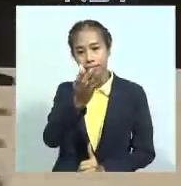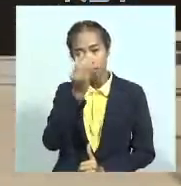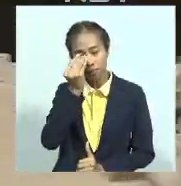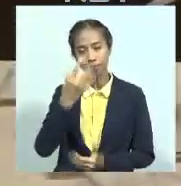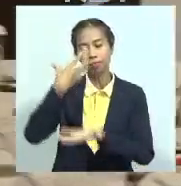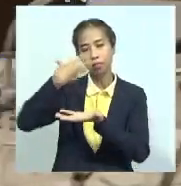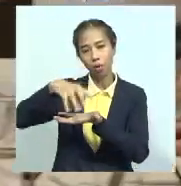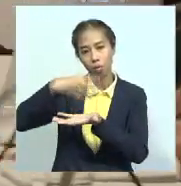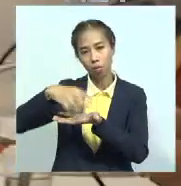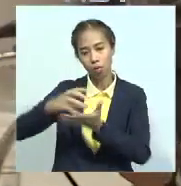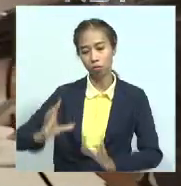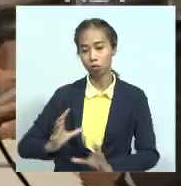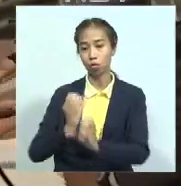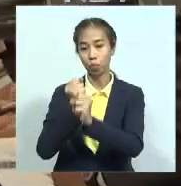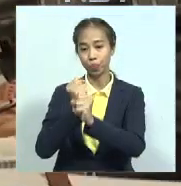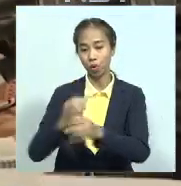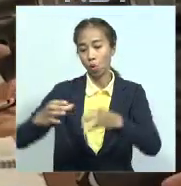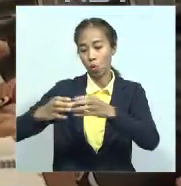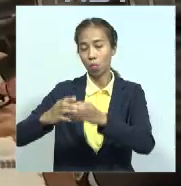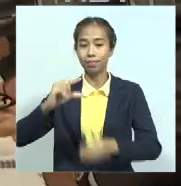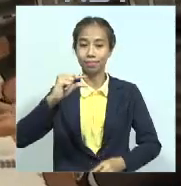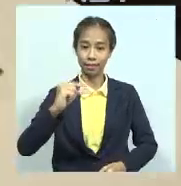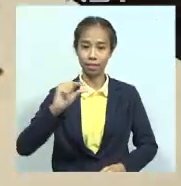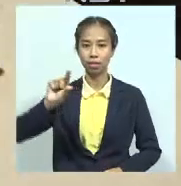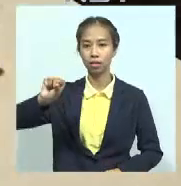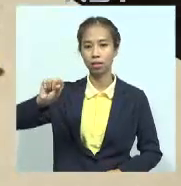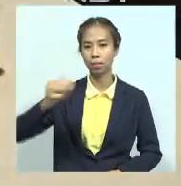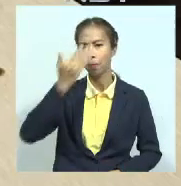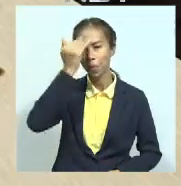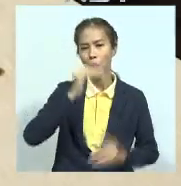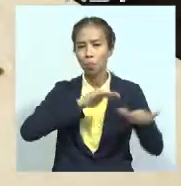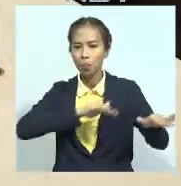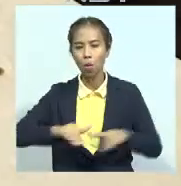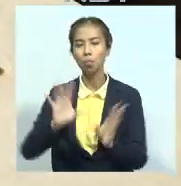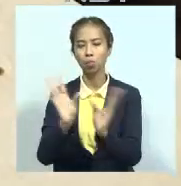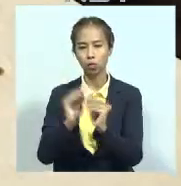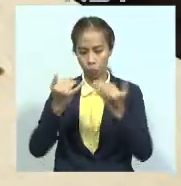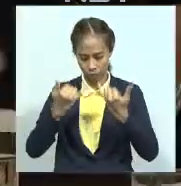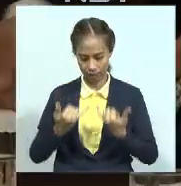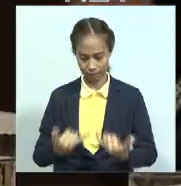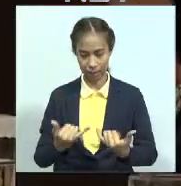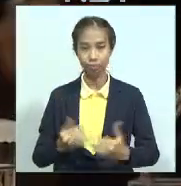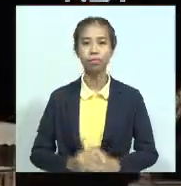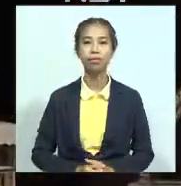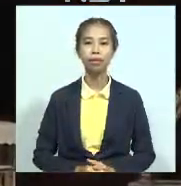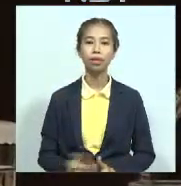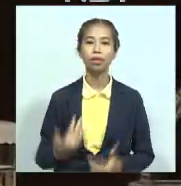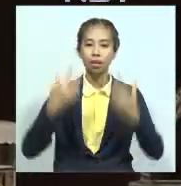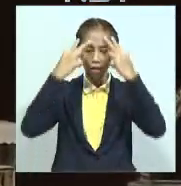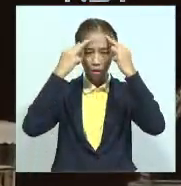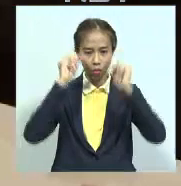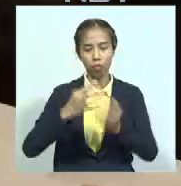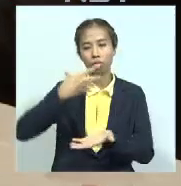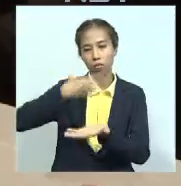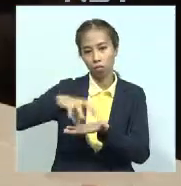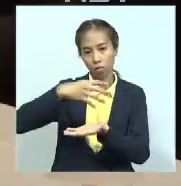ปการเข้าร่วมประชุมผู้นำกลุ่ม G20 เพื่อที่จะเตรียมความพร้อมในการประชุมในวันนี้โดยนายกรัฐมนตรีจะได้กล่าวถ้อย